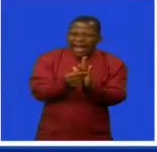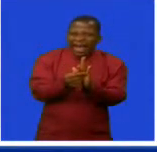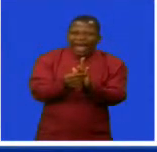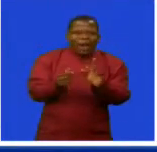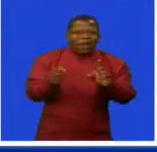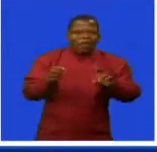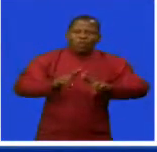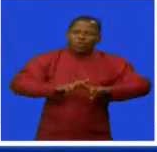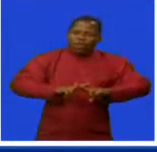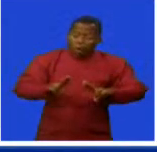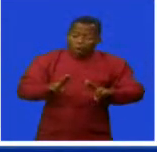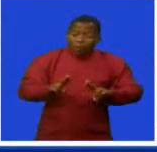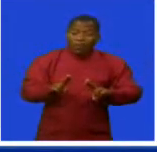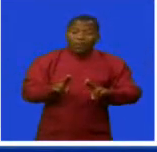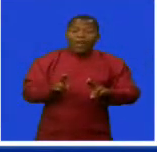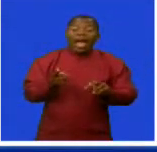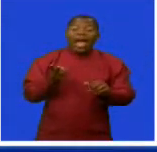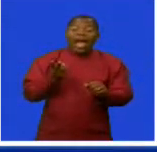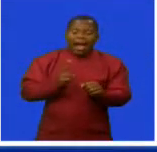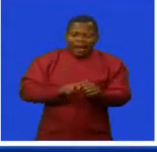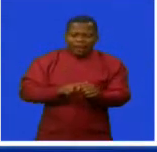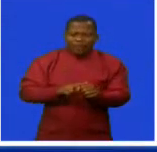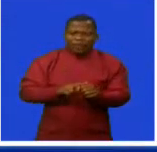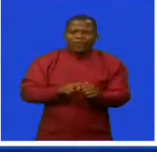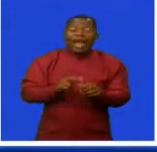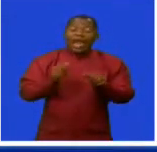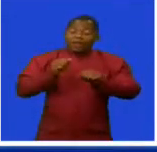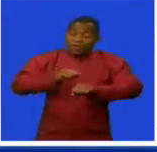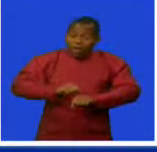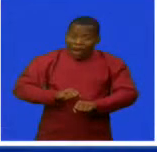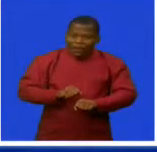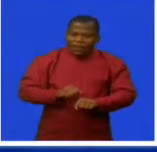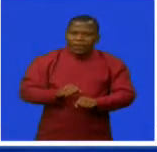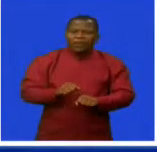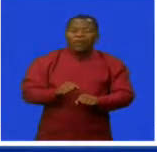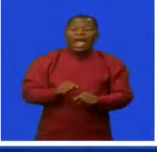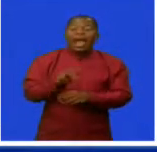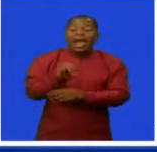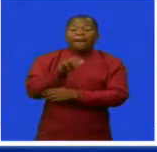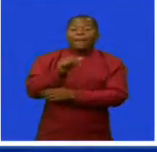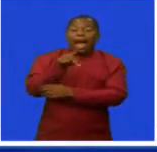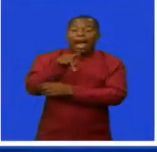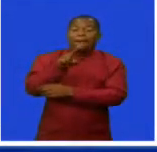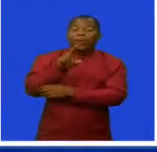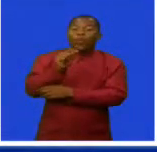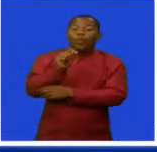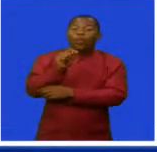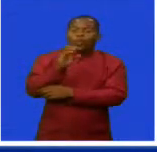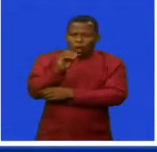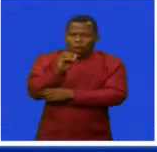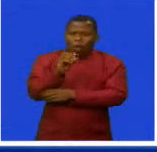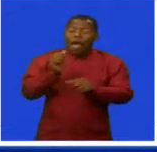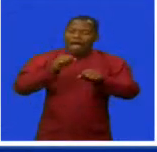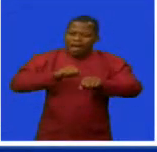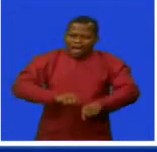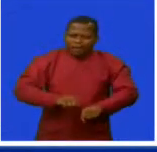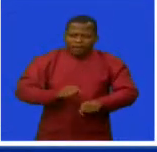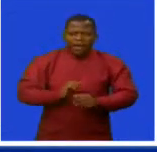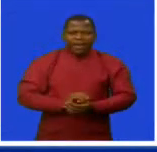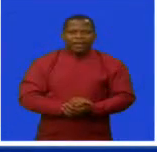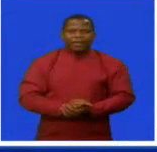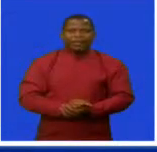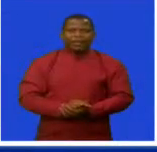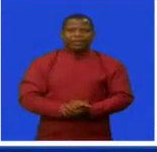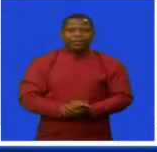utifaka yekhathi i-African Charter on the Rights of the Child kanye ne-Maputo Protocol. Tindzaba Eswatini TV kubika